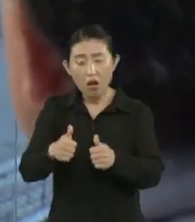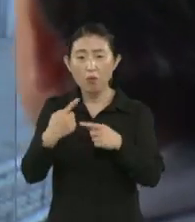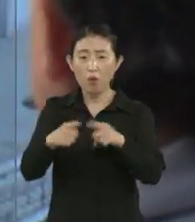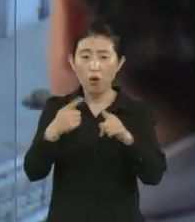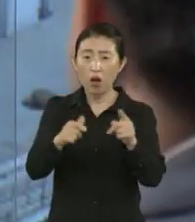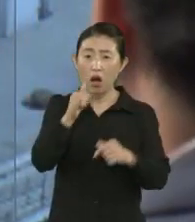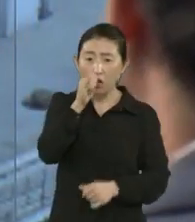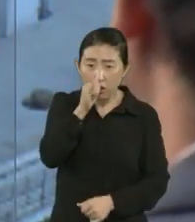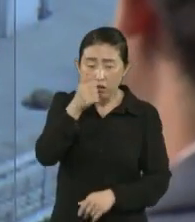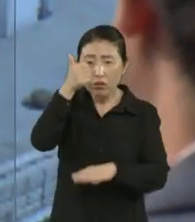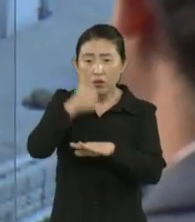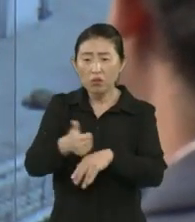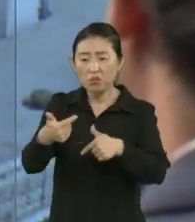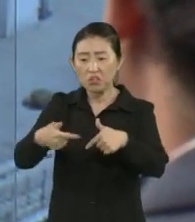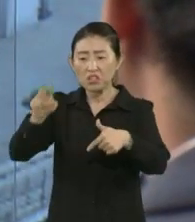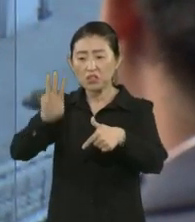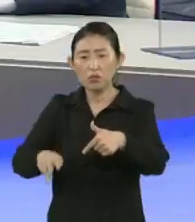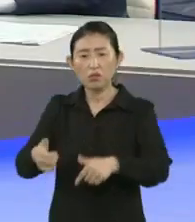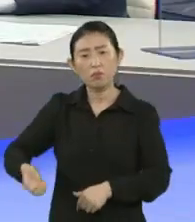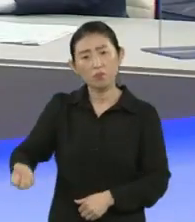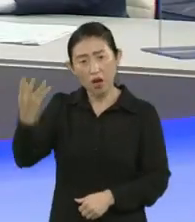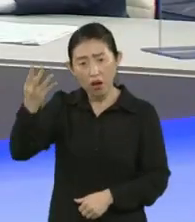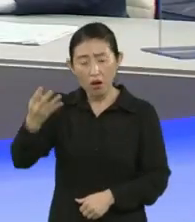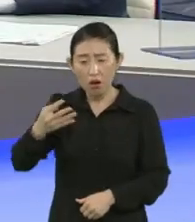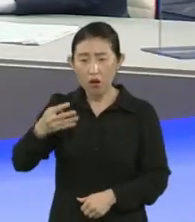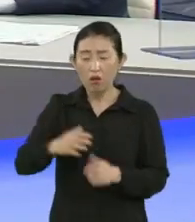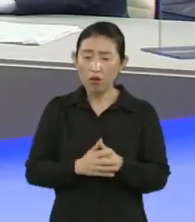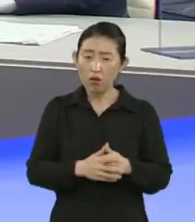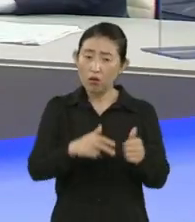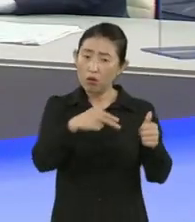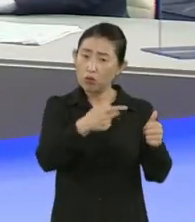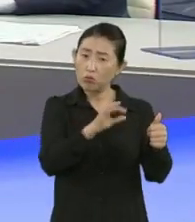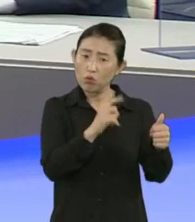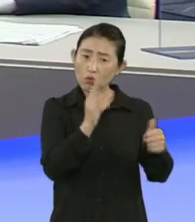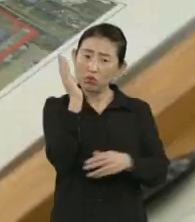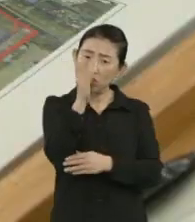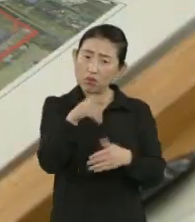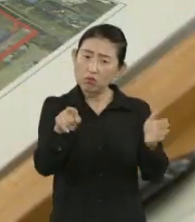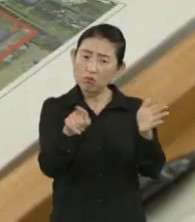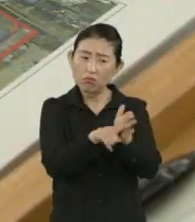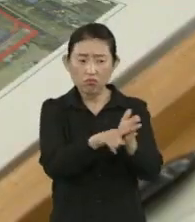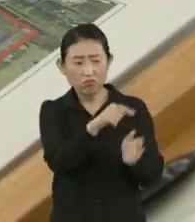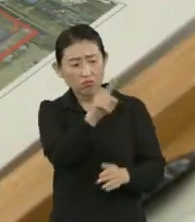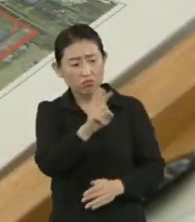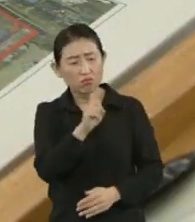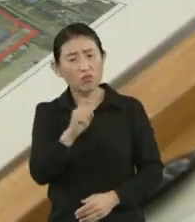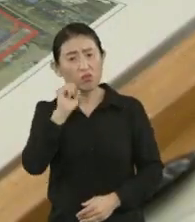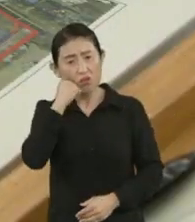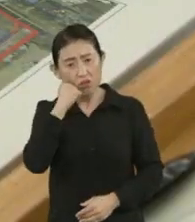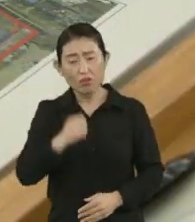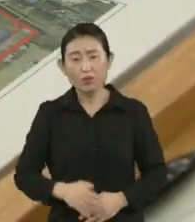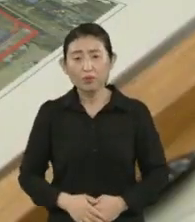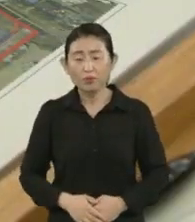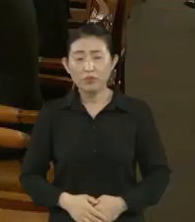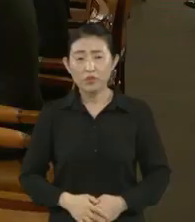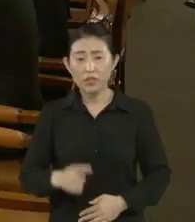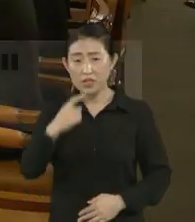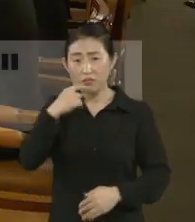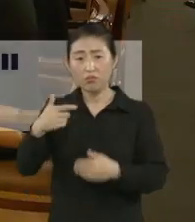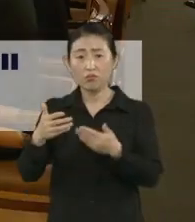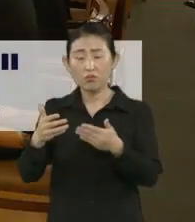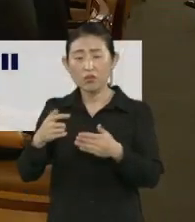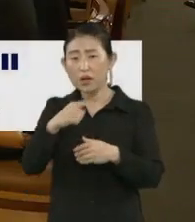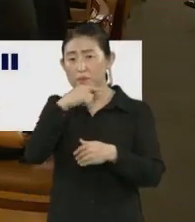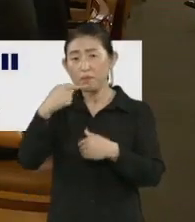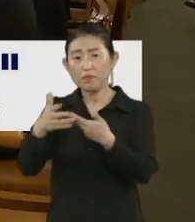강조했지만 결국 인천이 선정되면서 송 대표의 말은 신뢰성에 의문을 낳게 합니다. 국민의힘